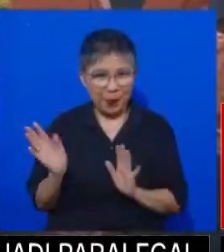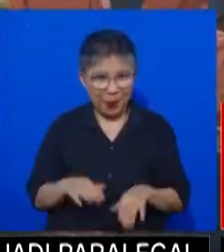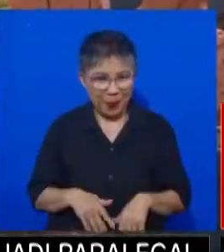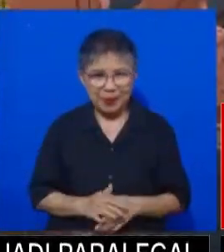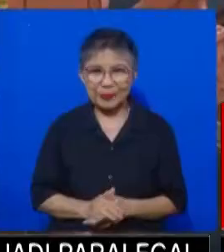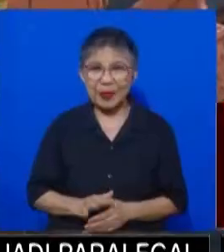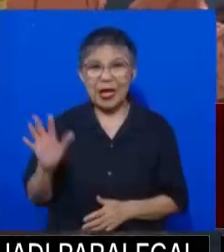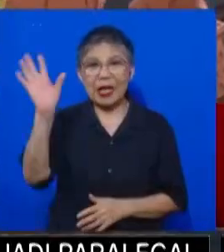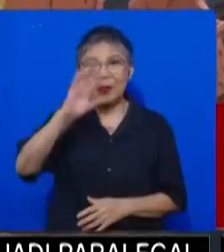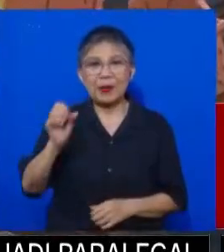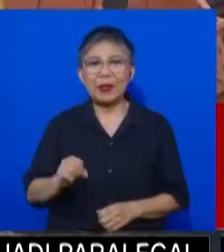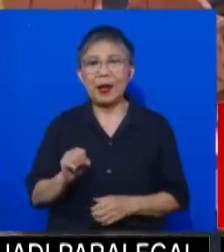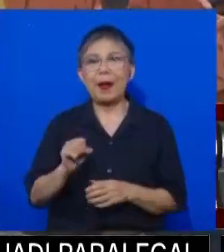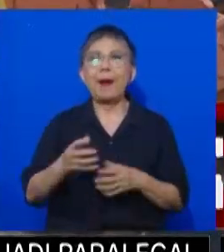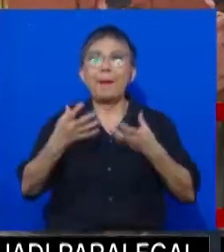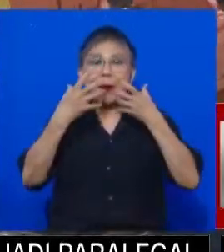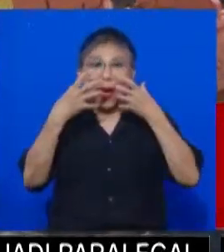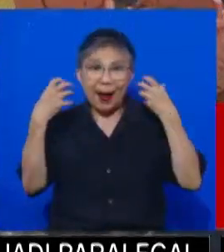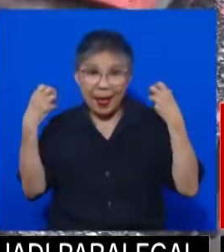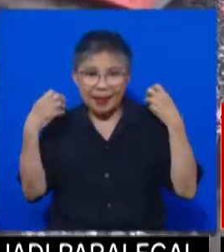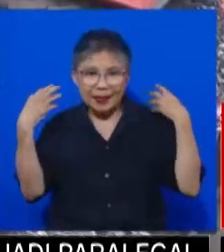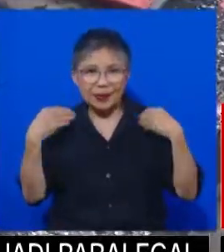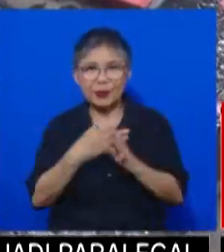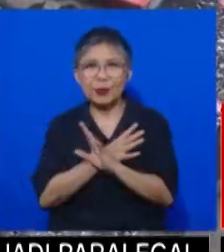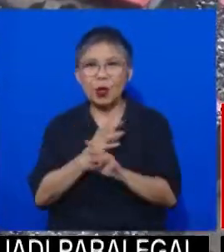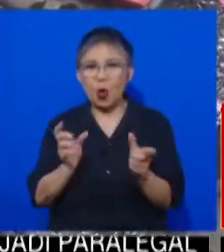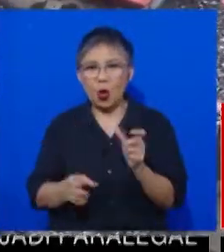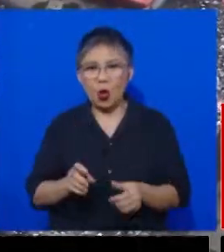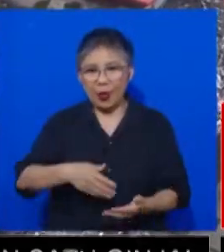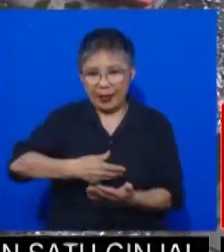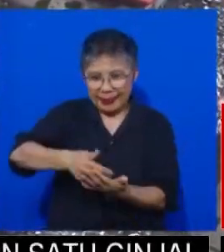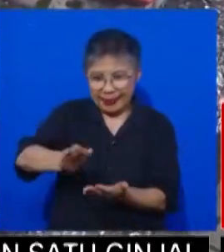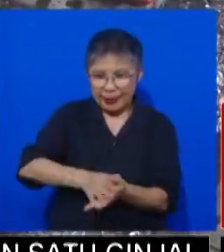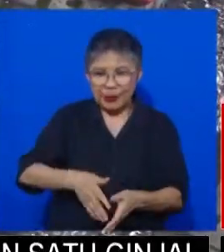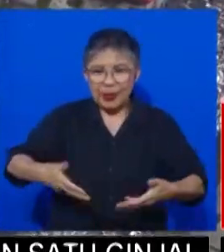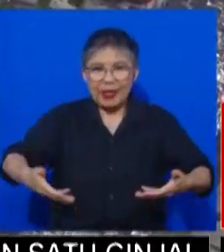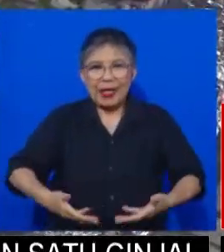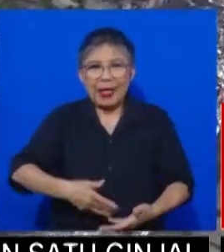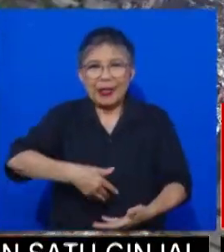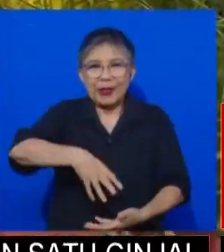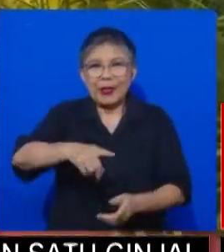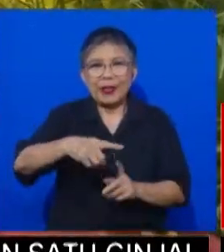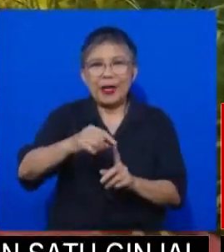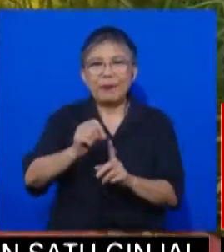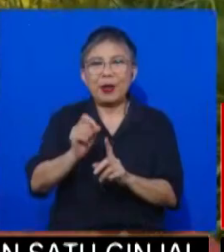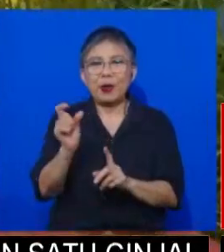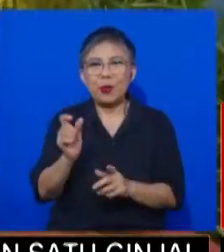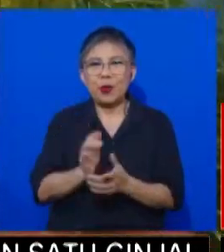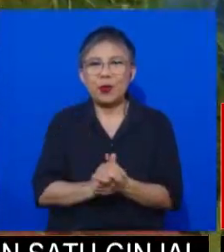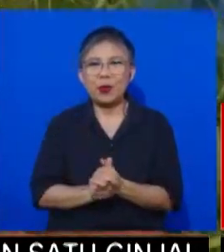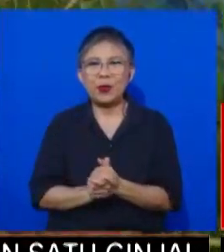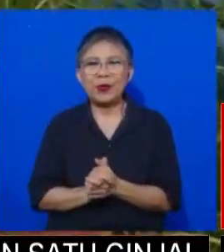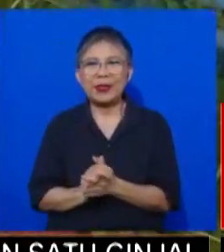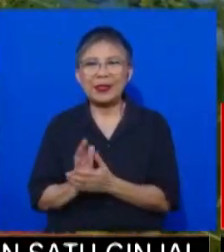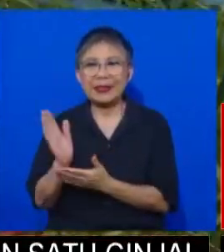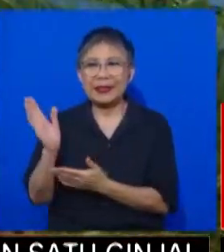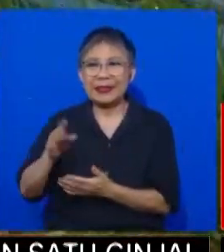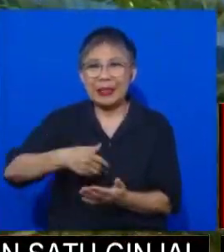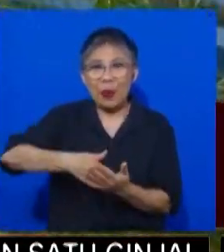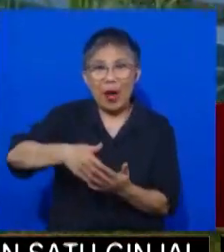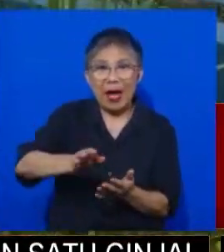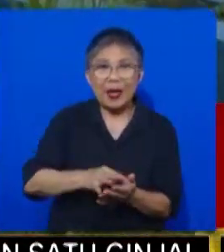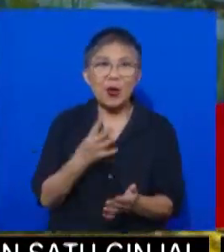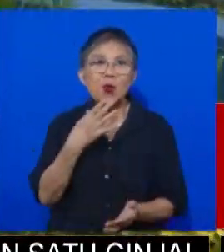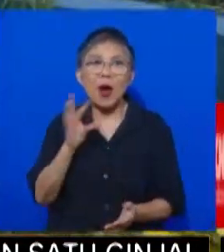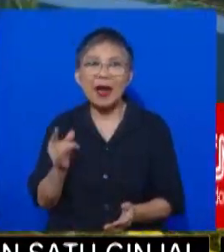Di Kabupaten Malang, Jawa Timur, sejumlah warga mengecat makam di TPU Kramat Jati di Desa Jatigui.